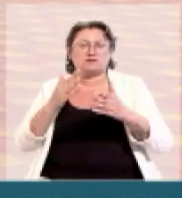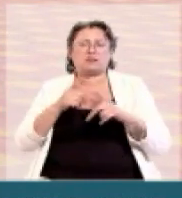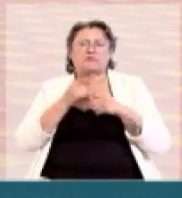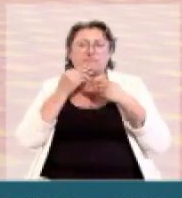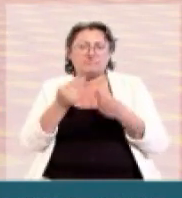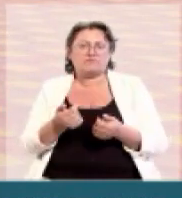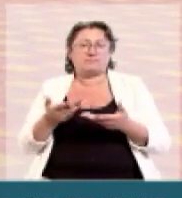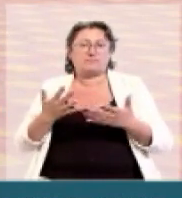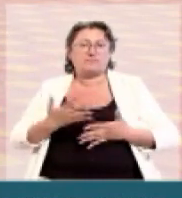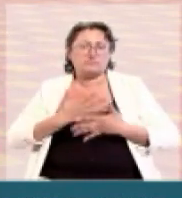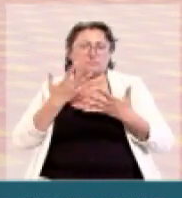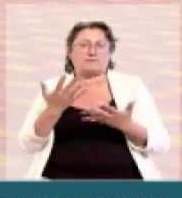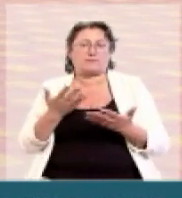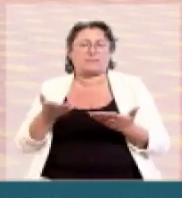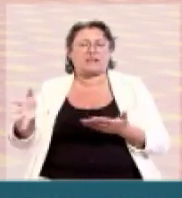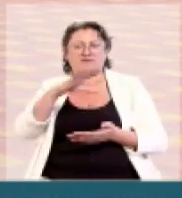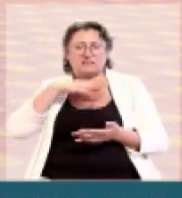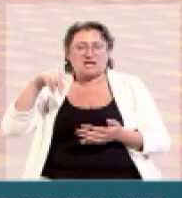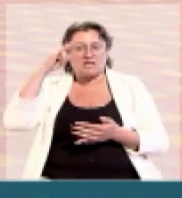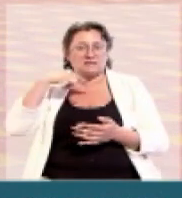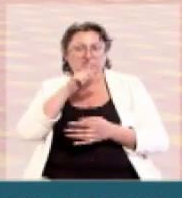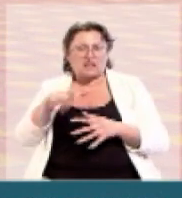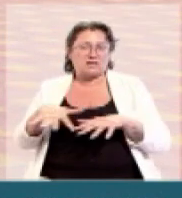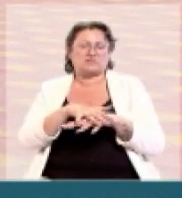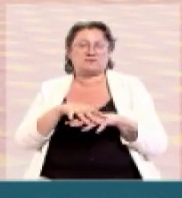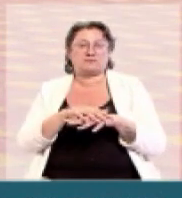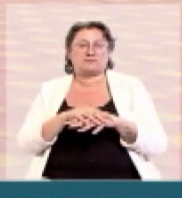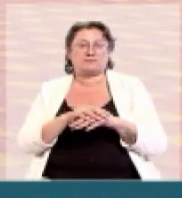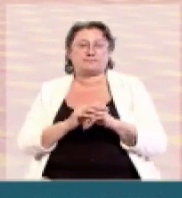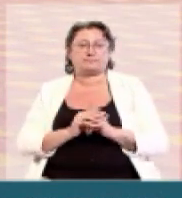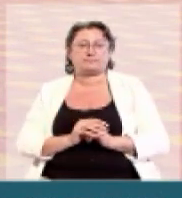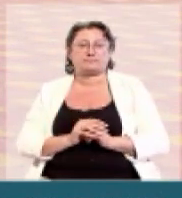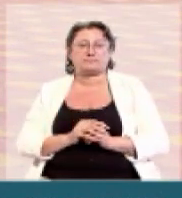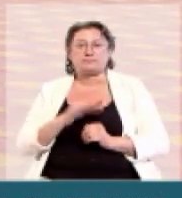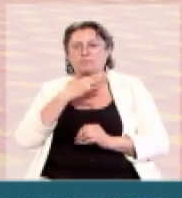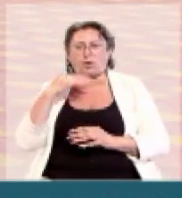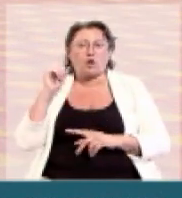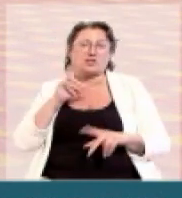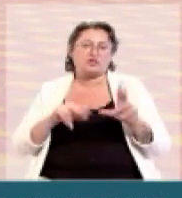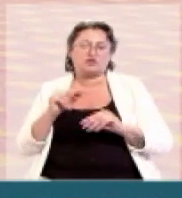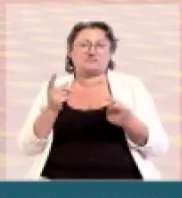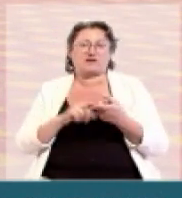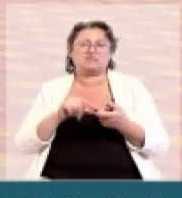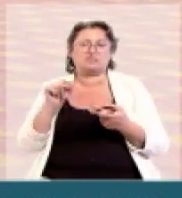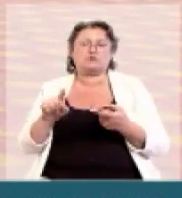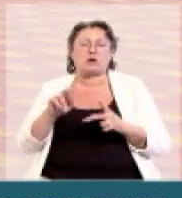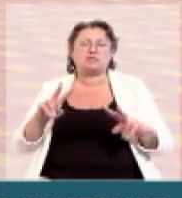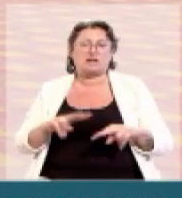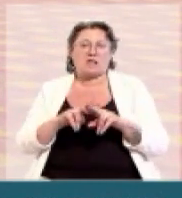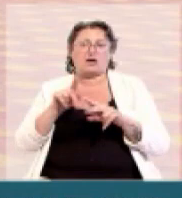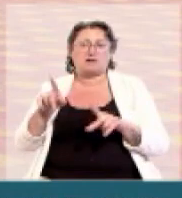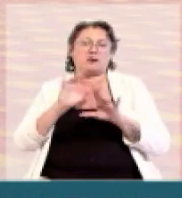вдохновляет нас, казахстанцев, весь наш народ. И много надежд связано с тем, что Астана у